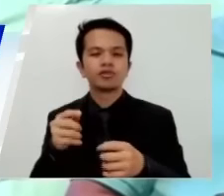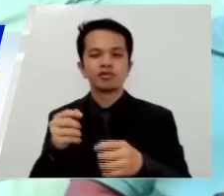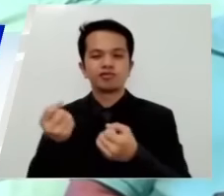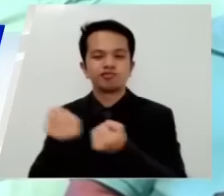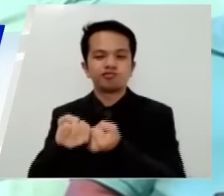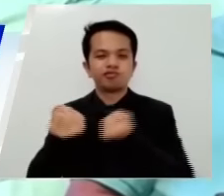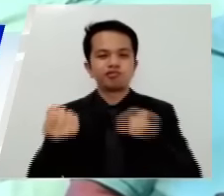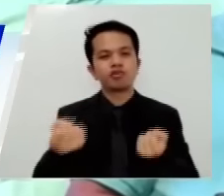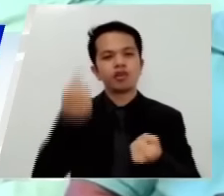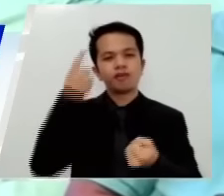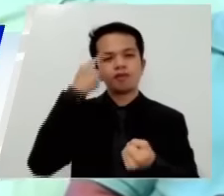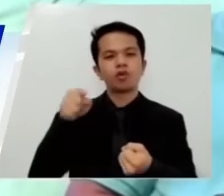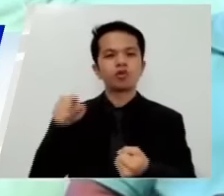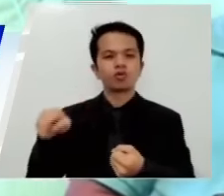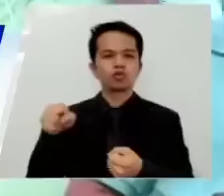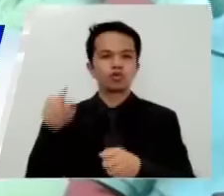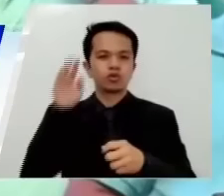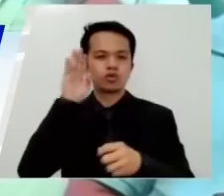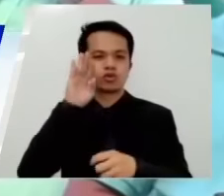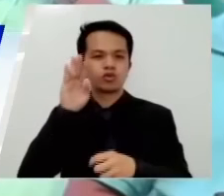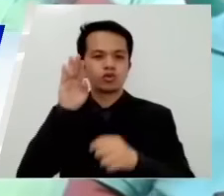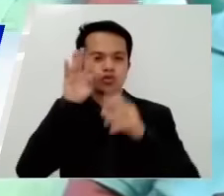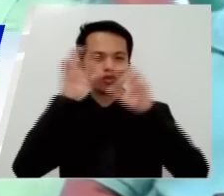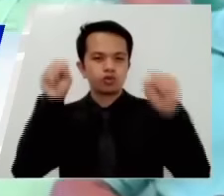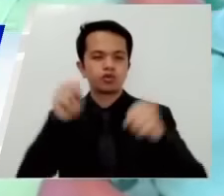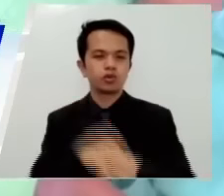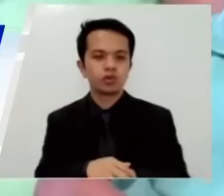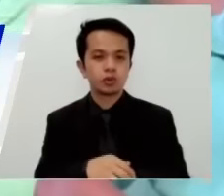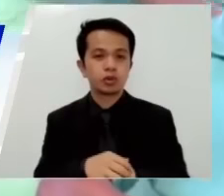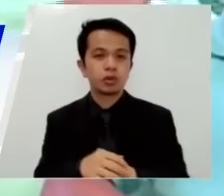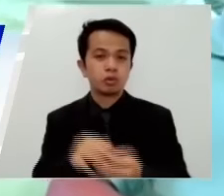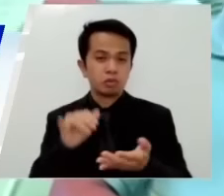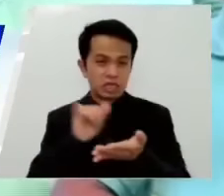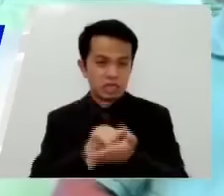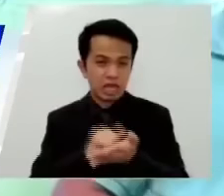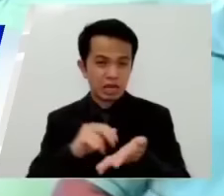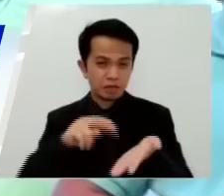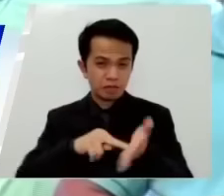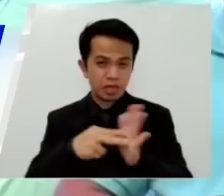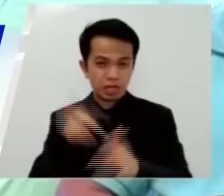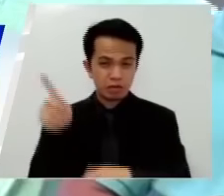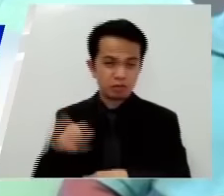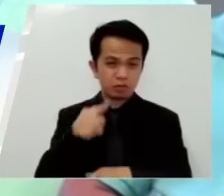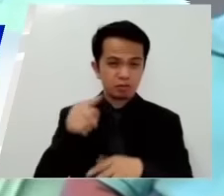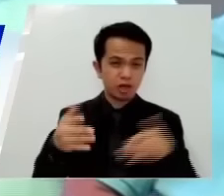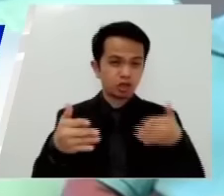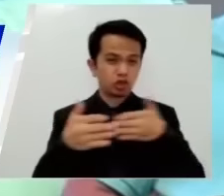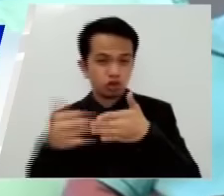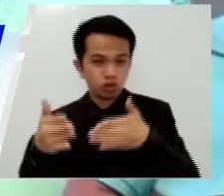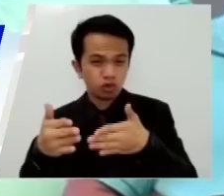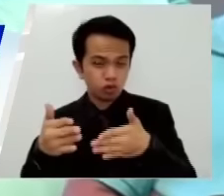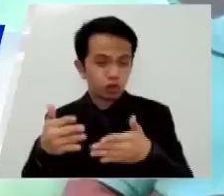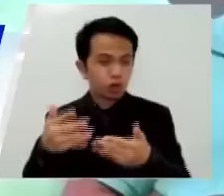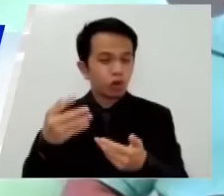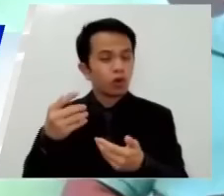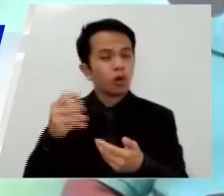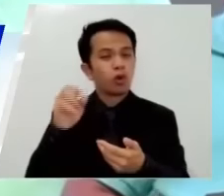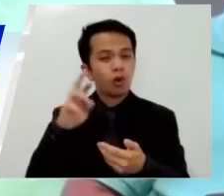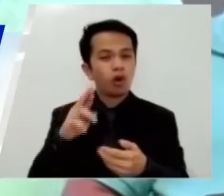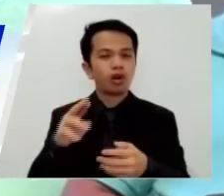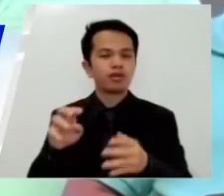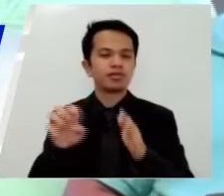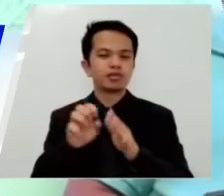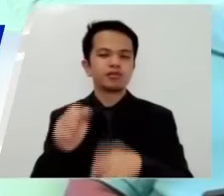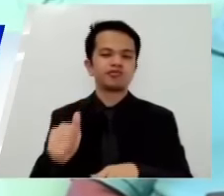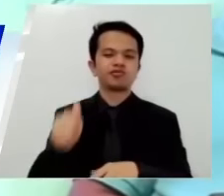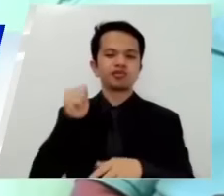Pangulo. Partikular na inaalam kung maitutunan itong sedition, inciting to sedition o rebellion. Handa